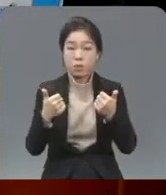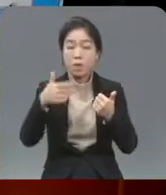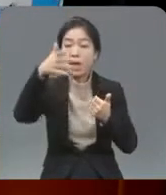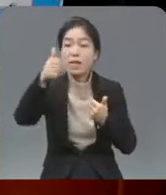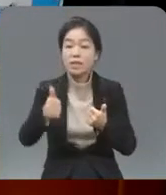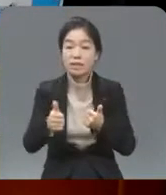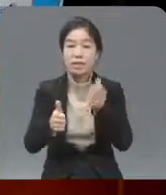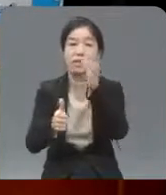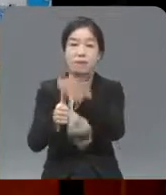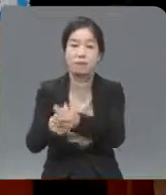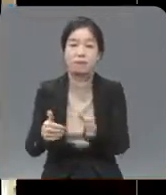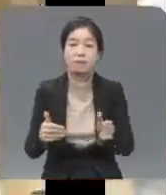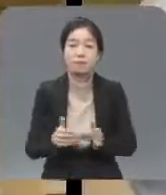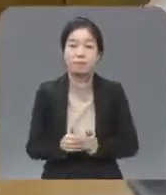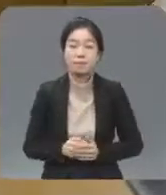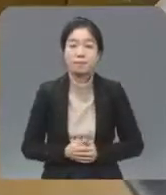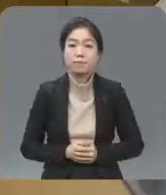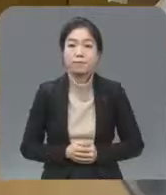임명권이 부여됩니다.